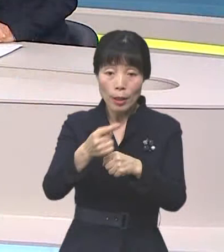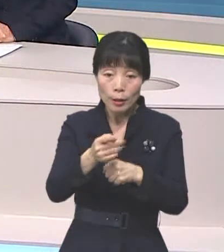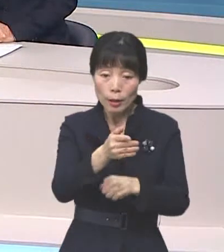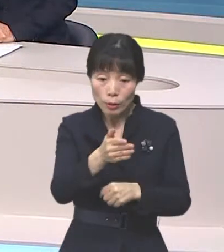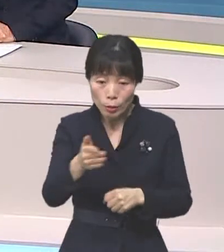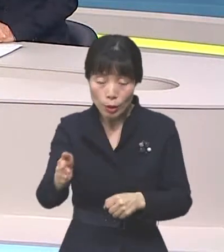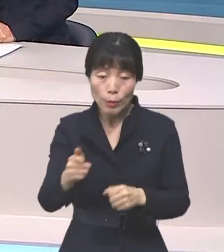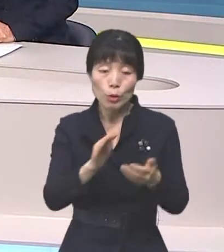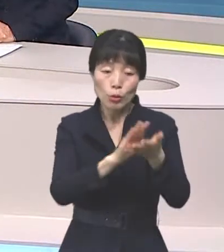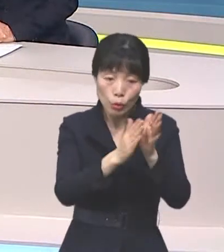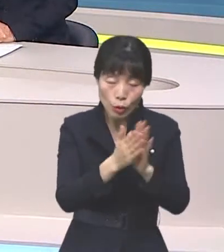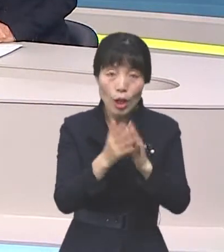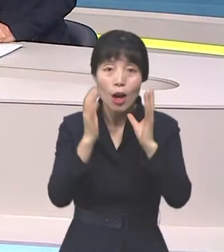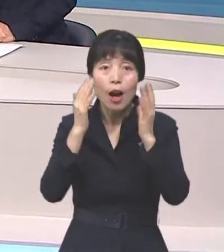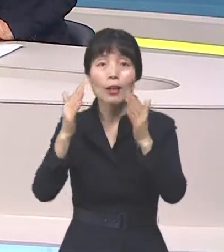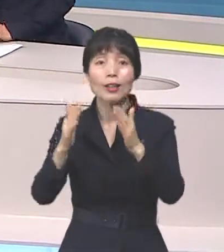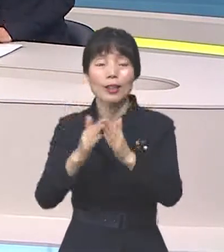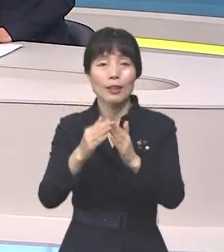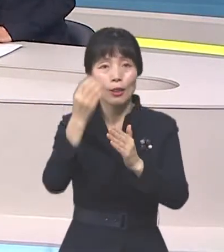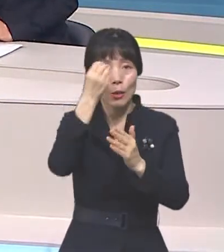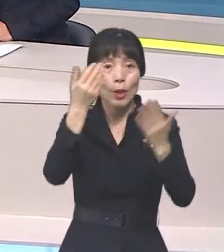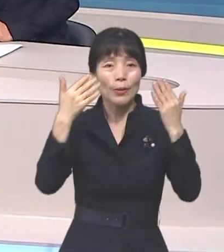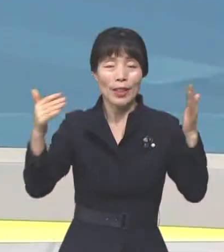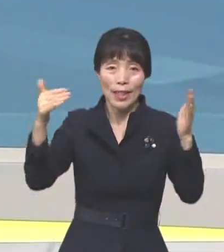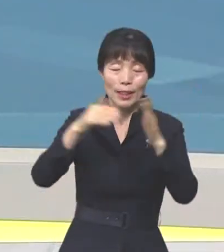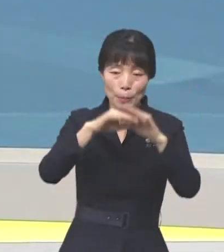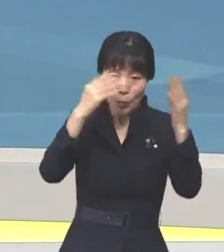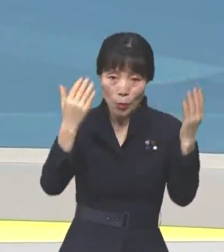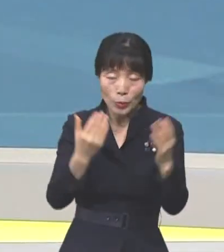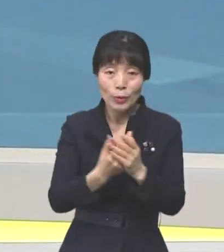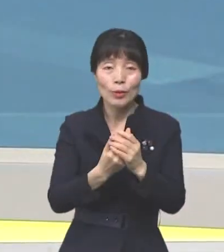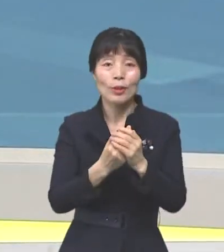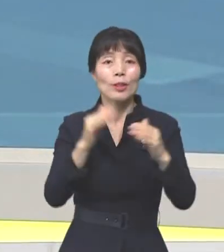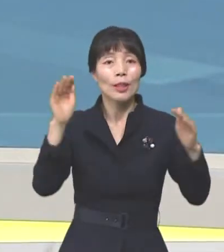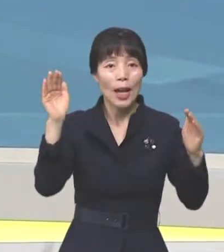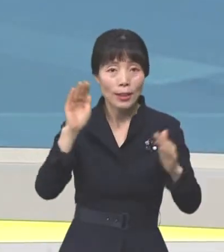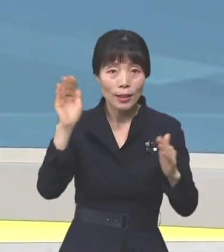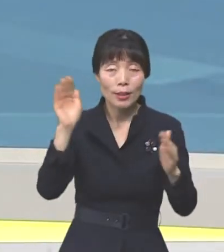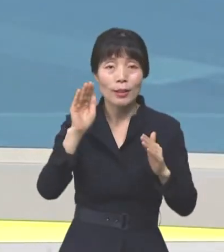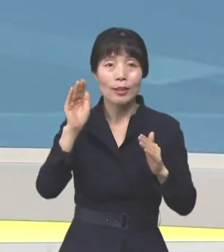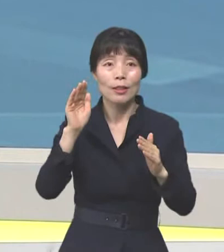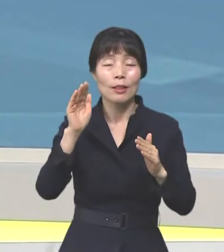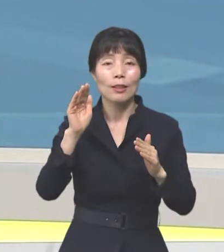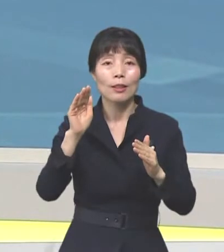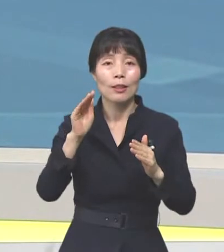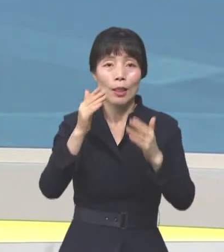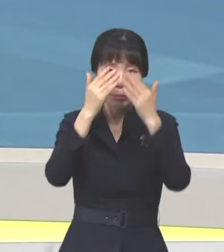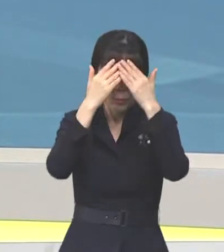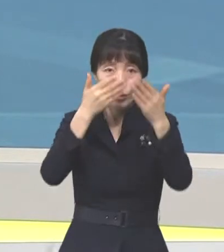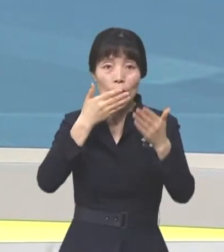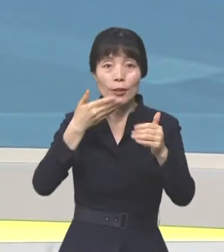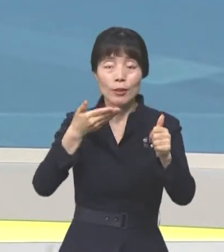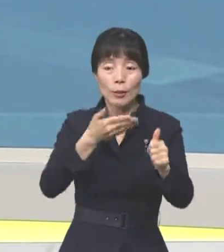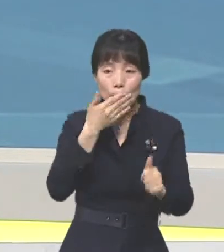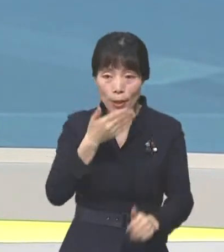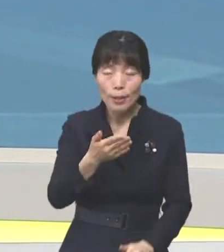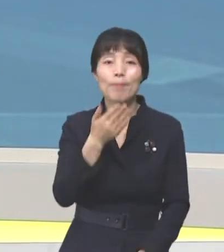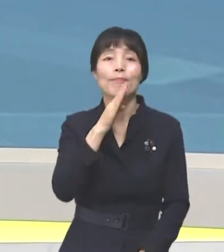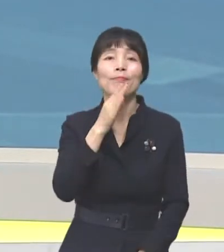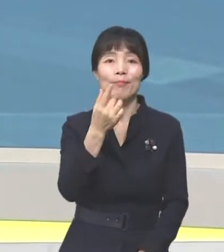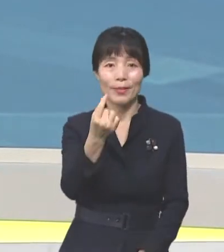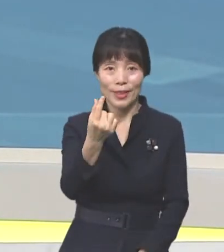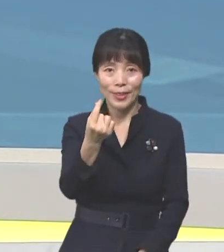내년부터면 유치원, 어린이집부터 해서 고등학교까지 인천 지역 모든 영유아에서 학생들이 무상급식을 받게 되는 거군요. 네네,